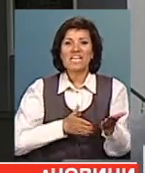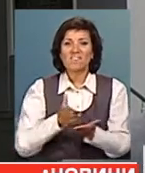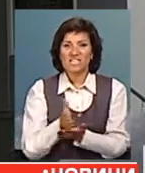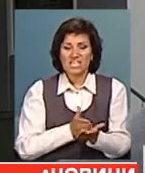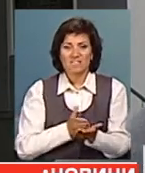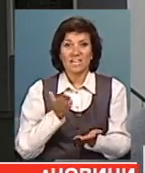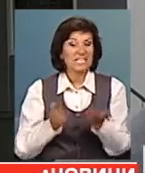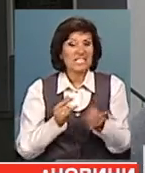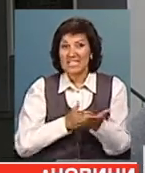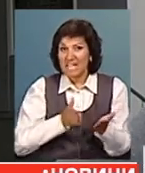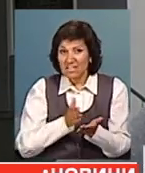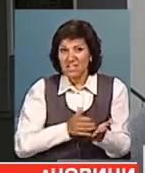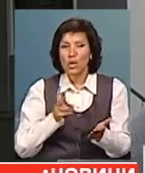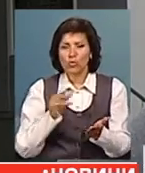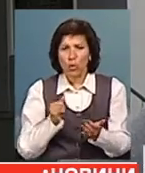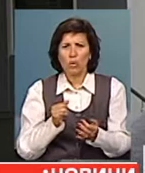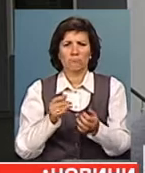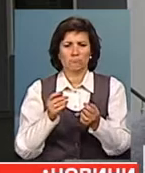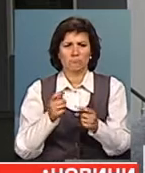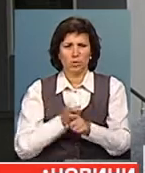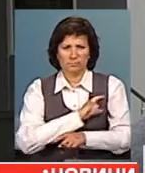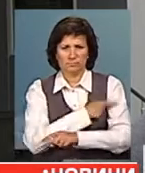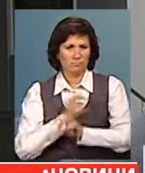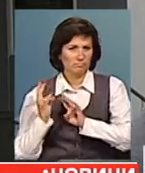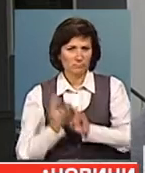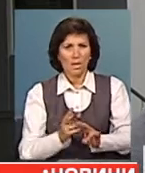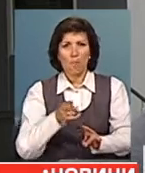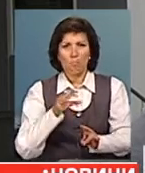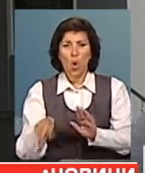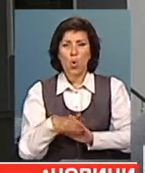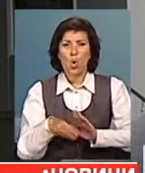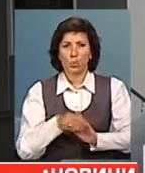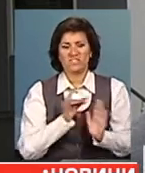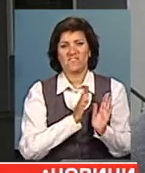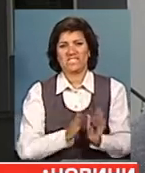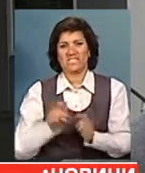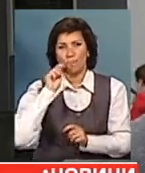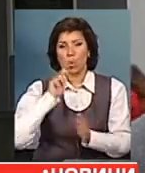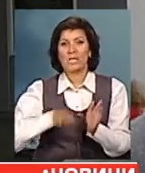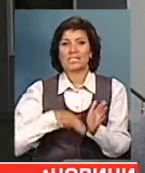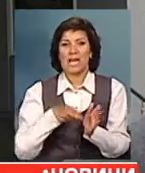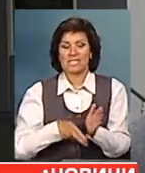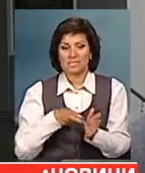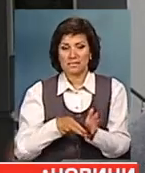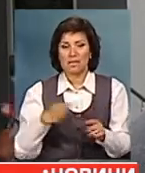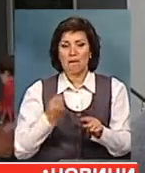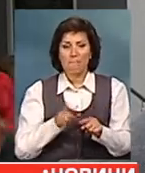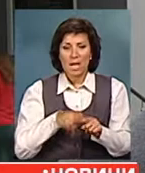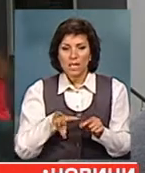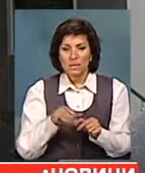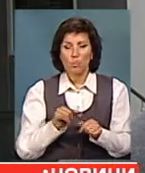ліквідувати, якщо не ліквідувати, то нанести дуже мощний удар по корупції в системі «Укрзалізниці».